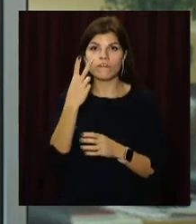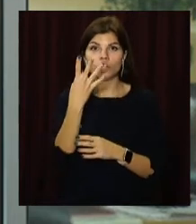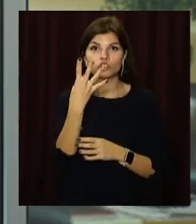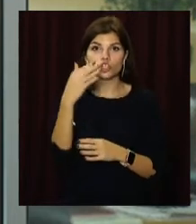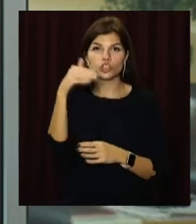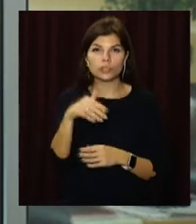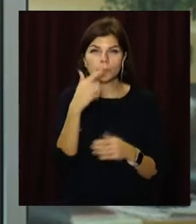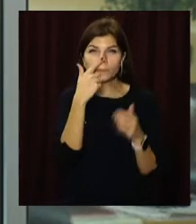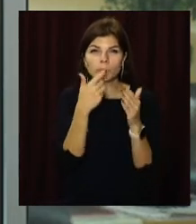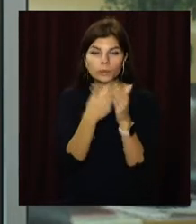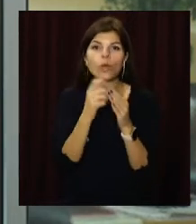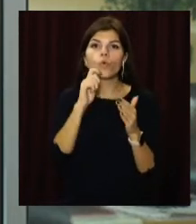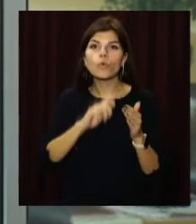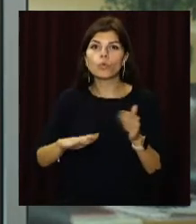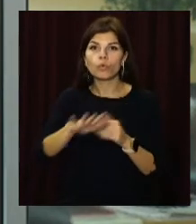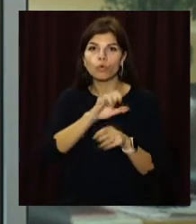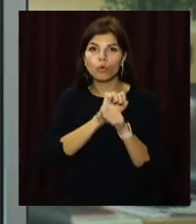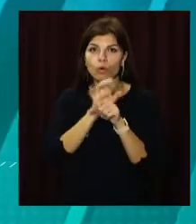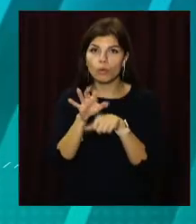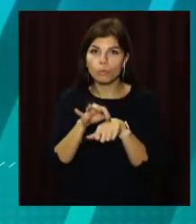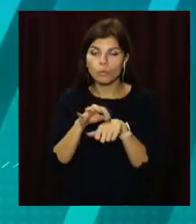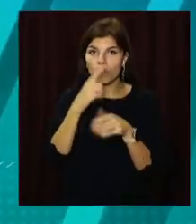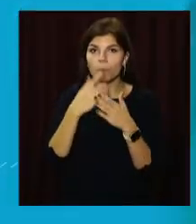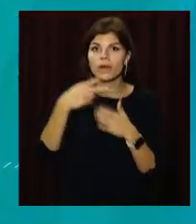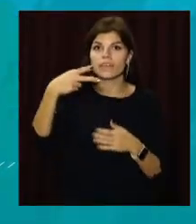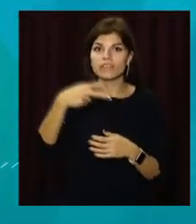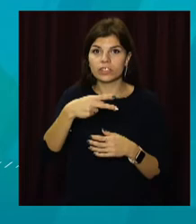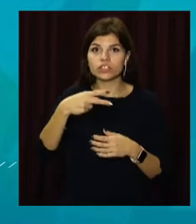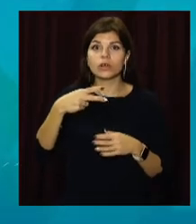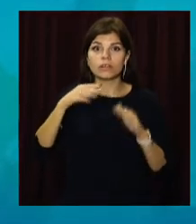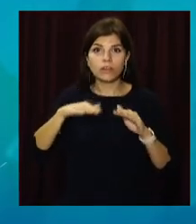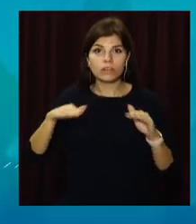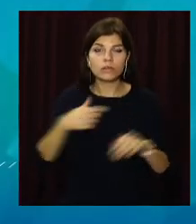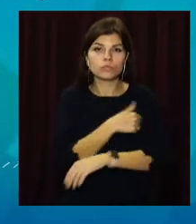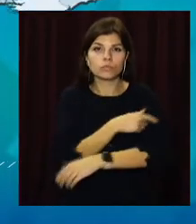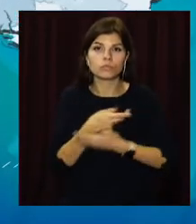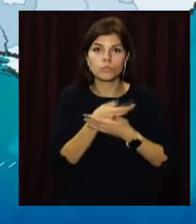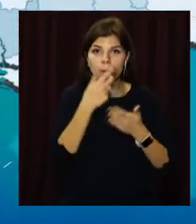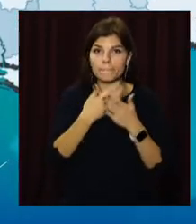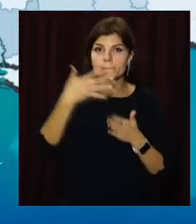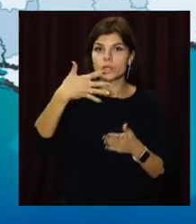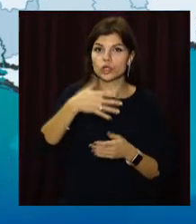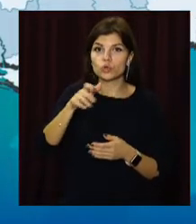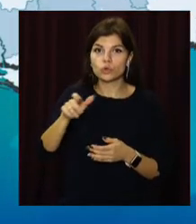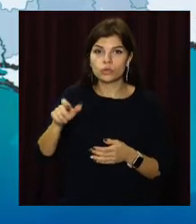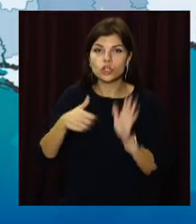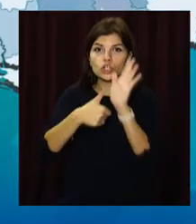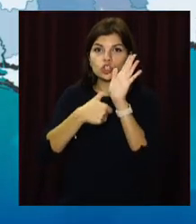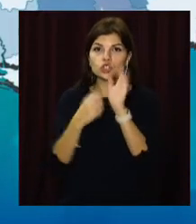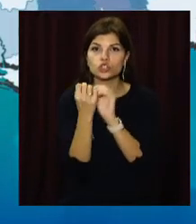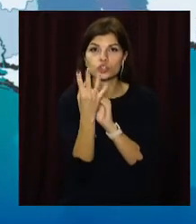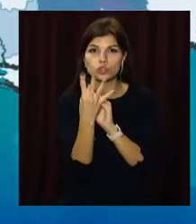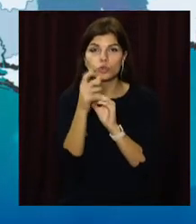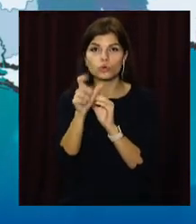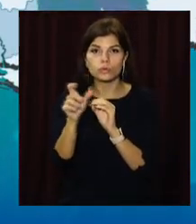24 тисячі нових коронавірусних хворих. З них майже 2 тисячі – діти. Ушпиталили понад 5 тисяч людей.